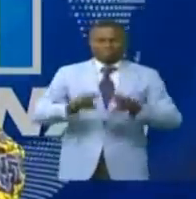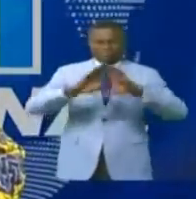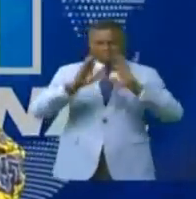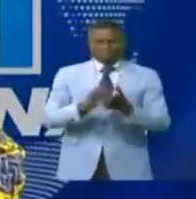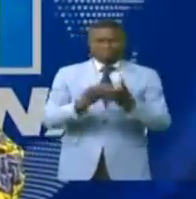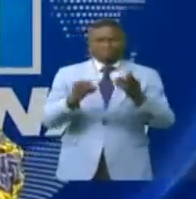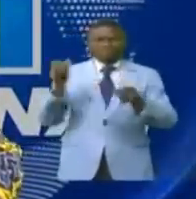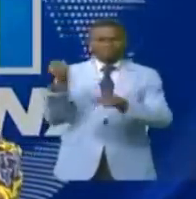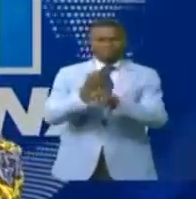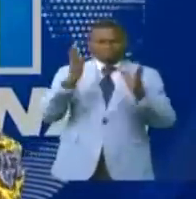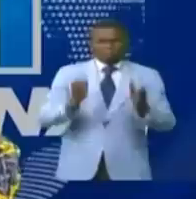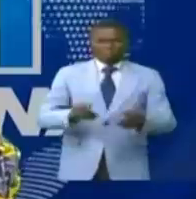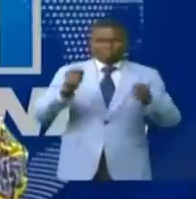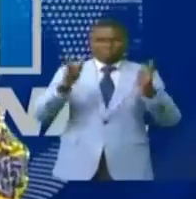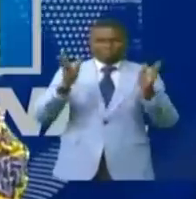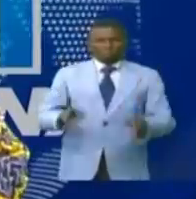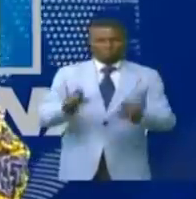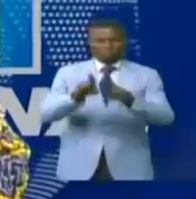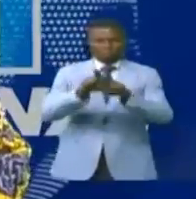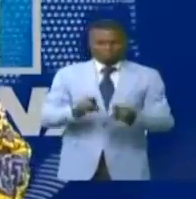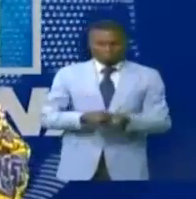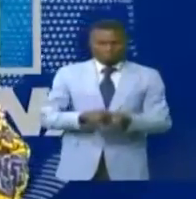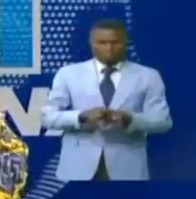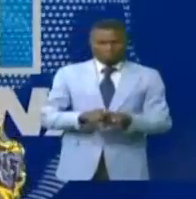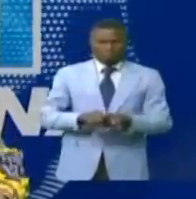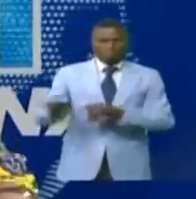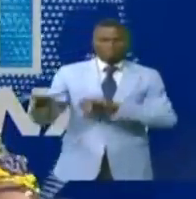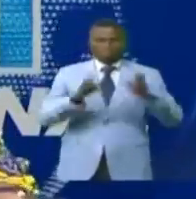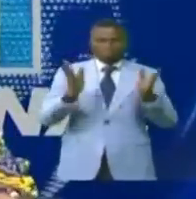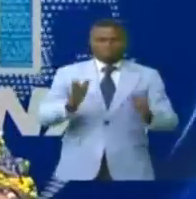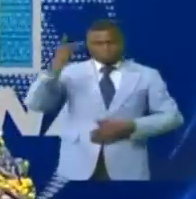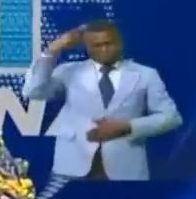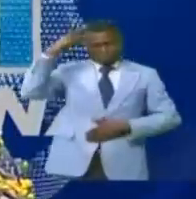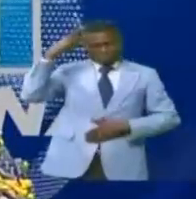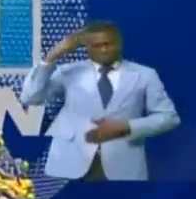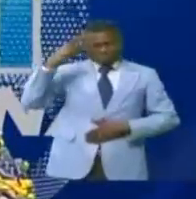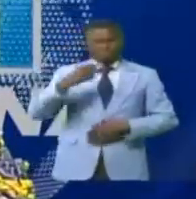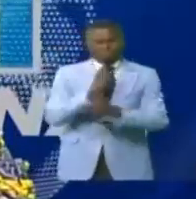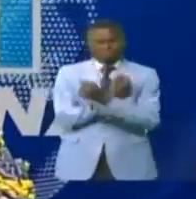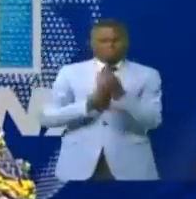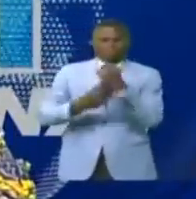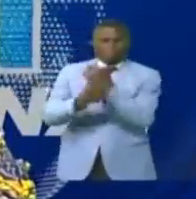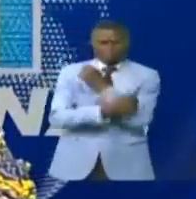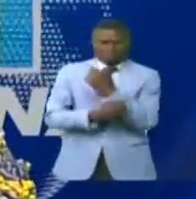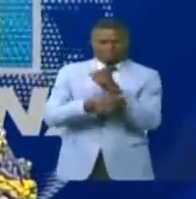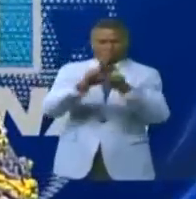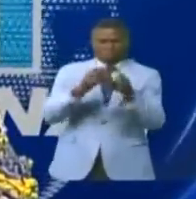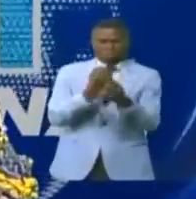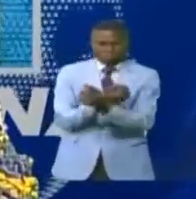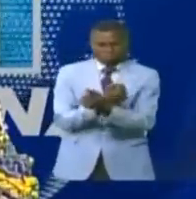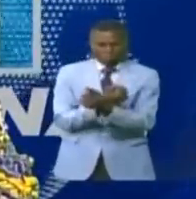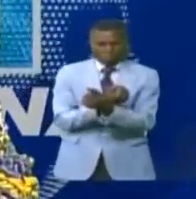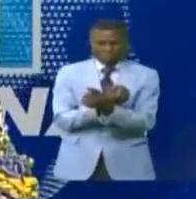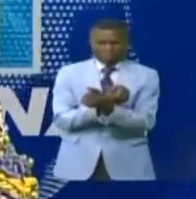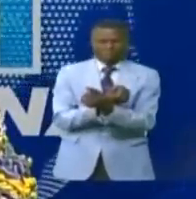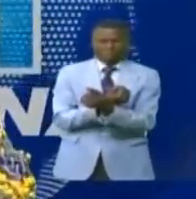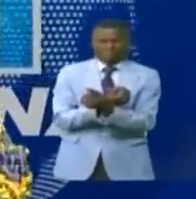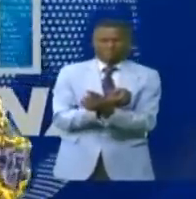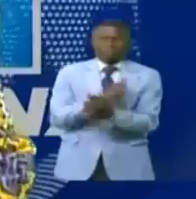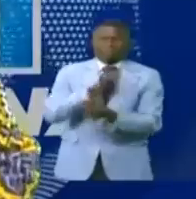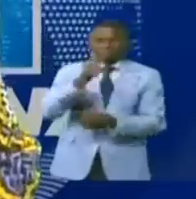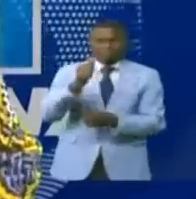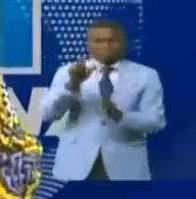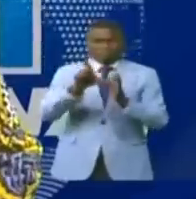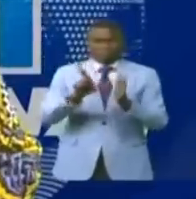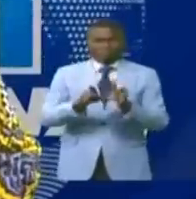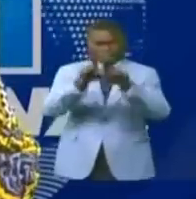et tout autre professionnel de médias ainsi que les acteurs politiques au patriotisme et au respect non seulement de la